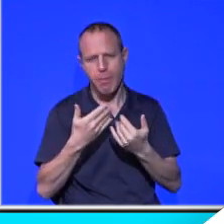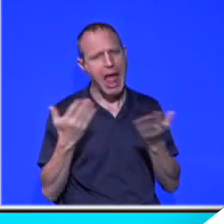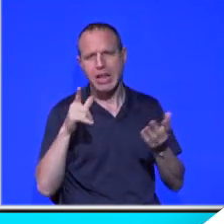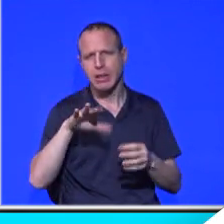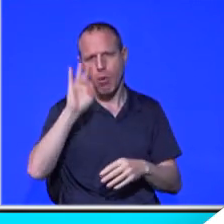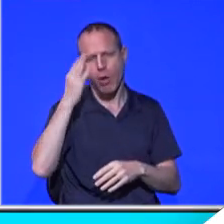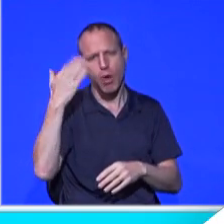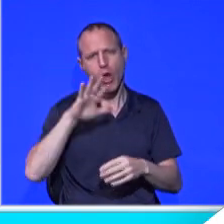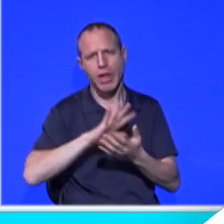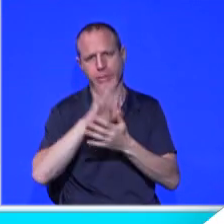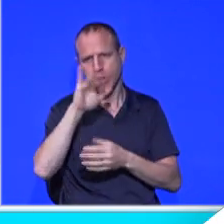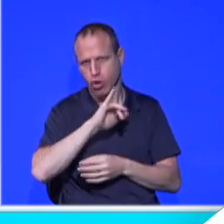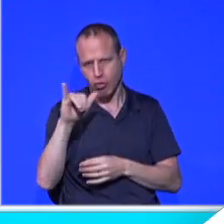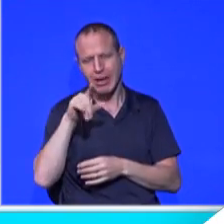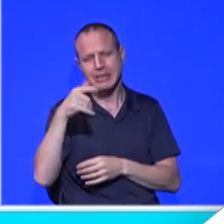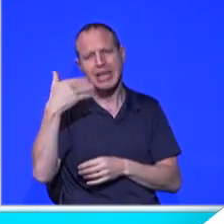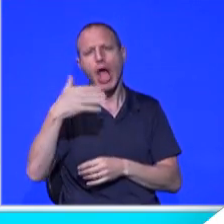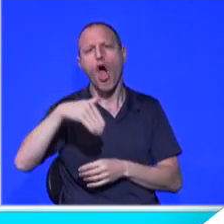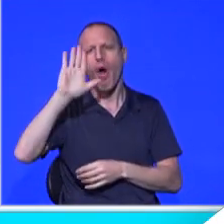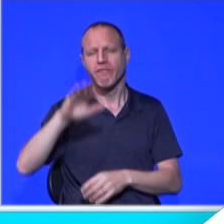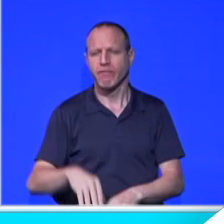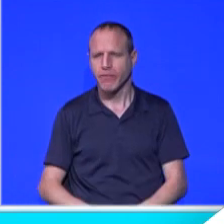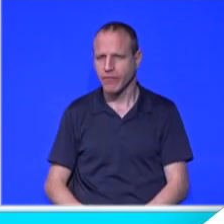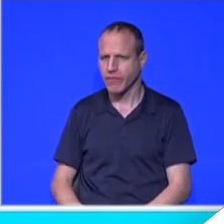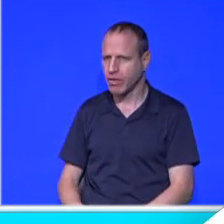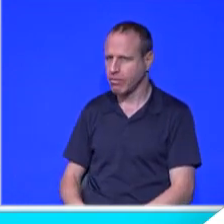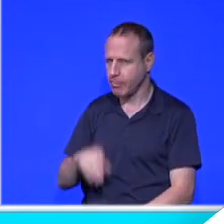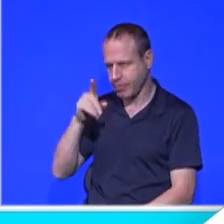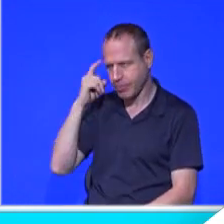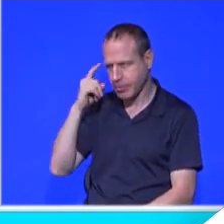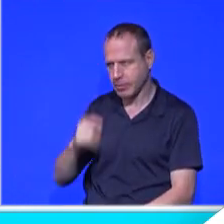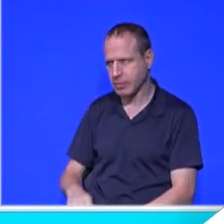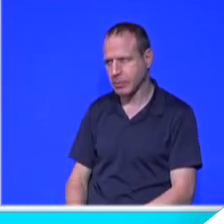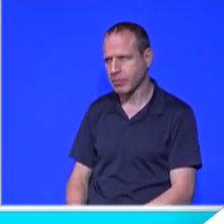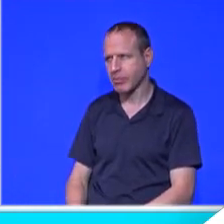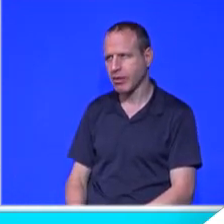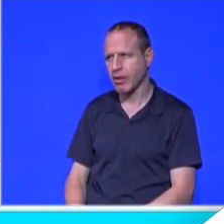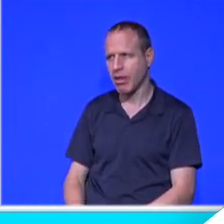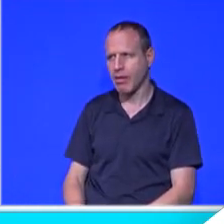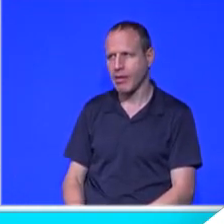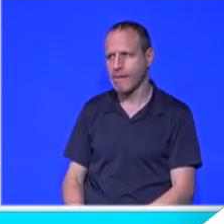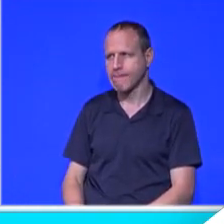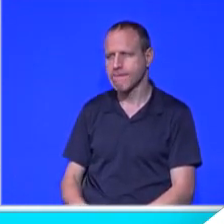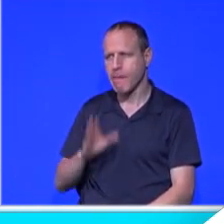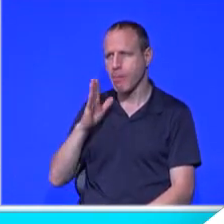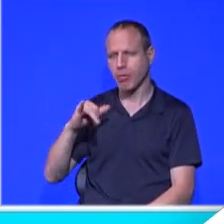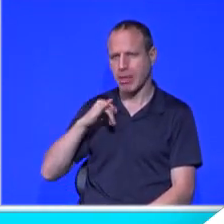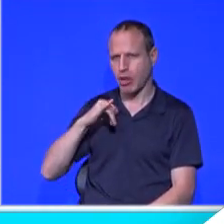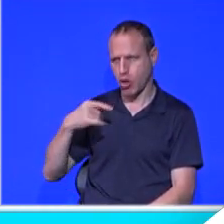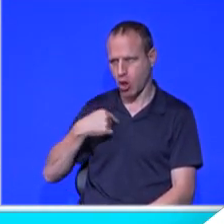בוחרים. עוד 15 שנה זה יהיה הרוב. אתה יודע, אני מאוד מעניין